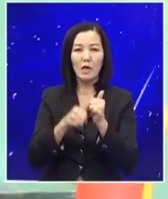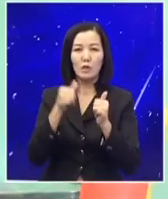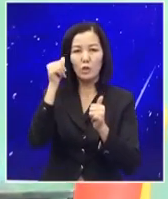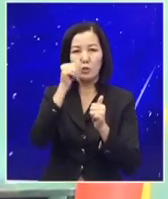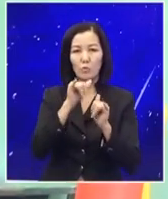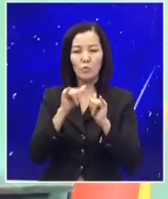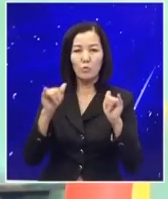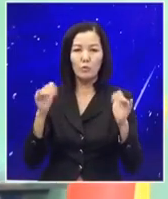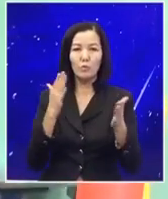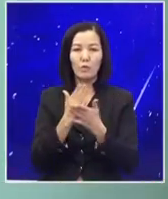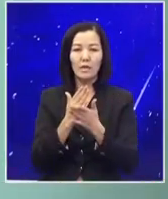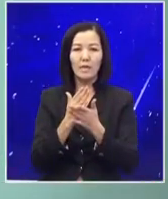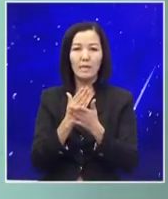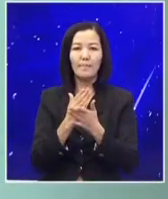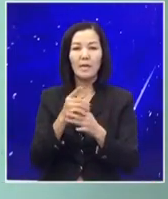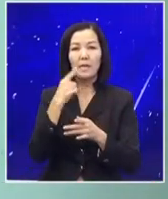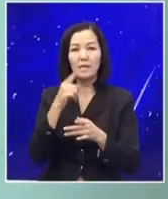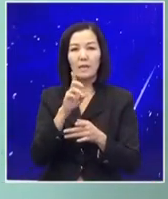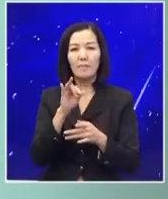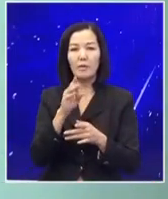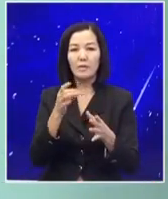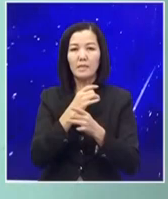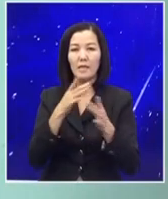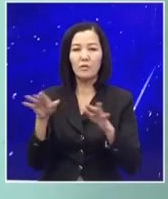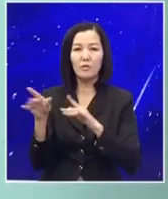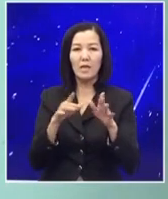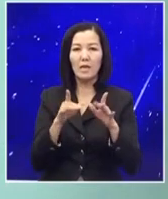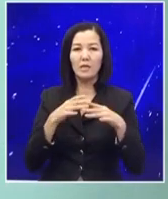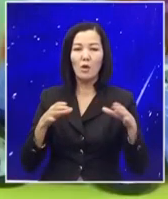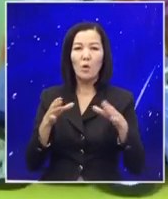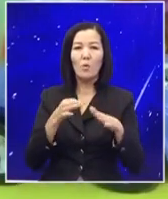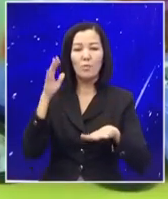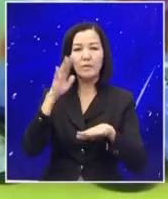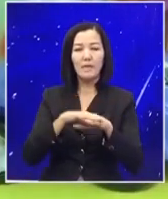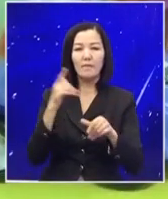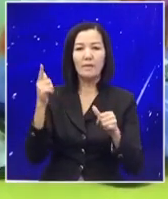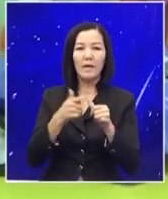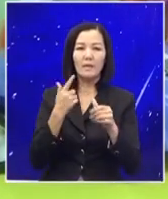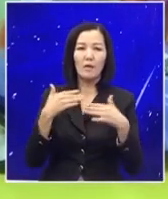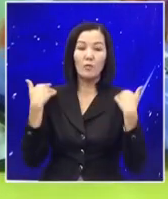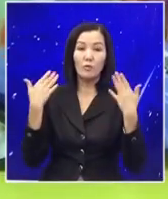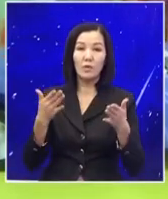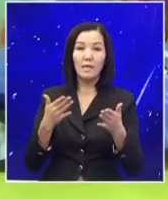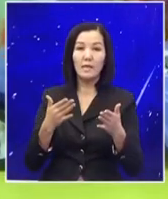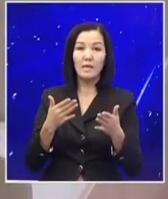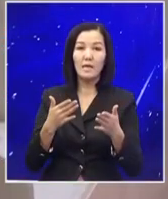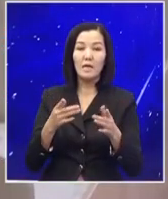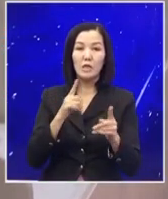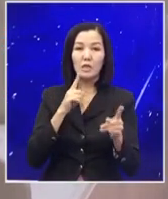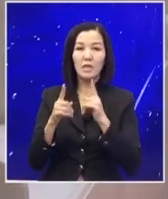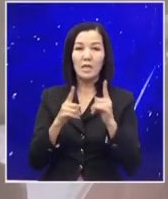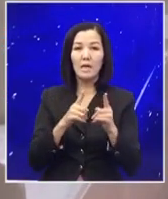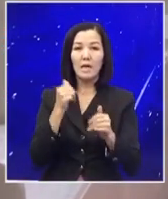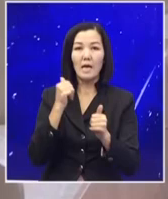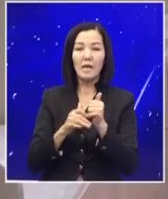сайын өсіп отырады. Осылай деген Батыржан Байжыманов салтанатты шараға жиналғандарды облыс әкімінің атынан құттықтады. Жиынға әр